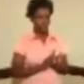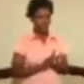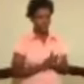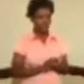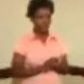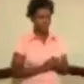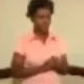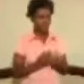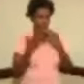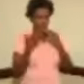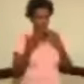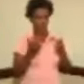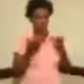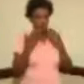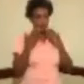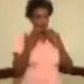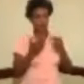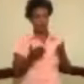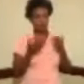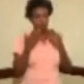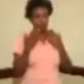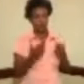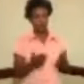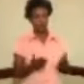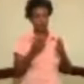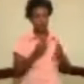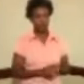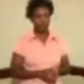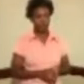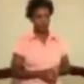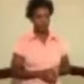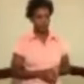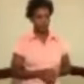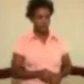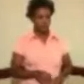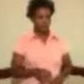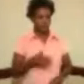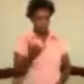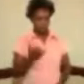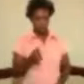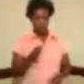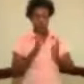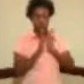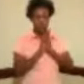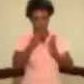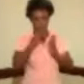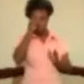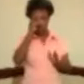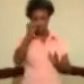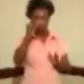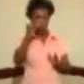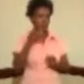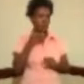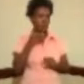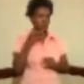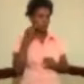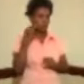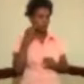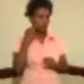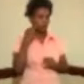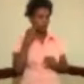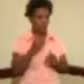Merci, merci. Nous allons accorder. Nous allons accorder à M. Martelly 2 minutes pour lui conclure, lui-même tout. S'il